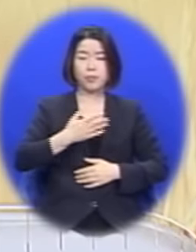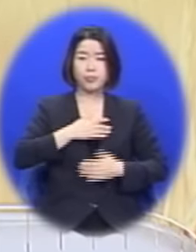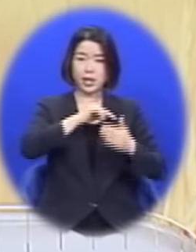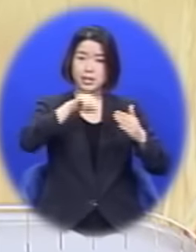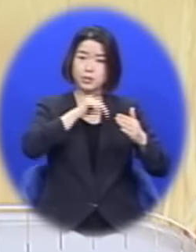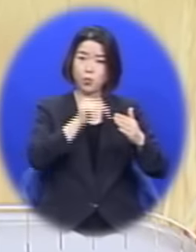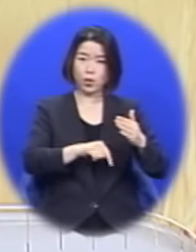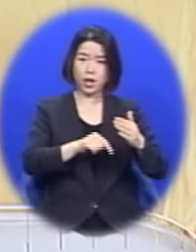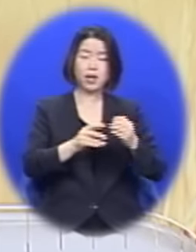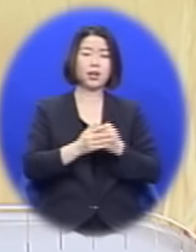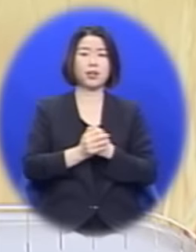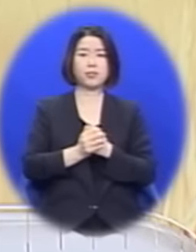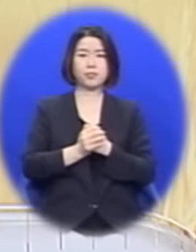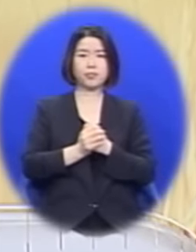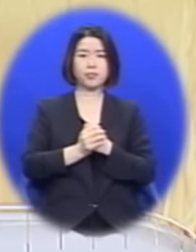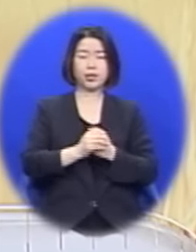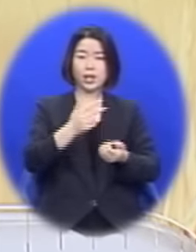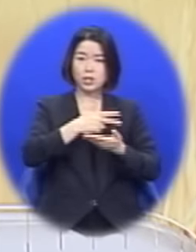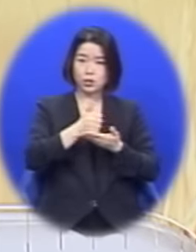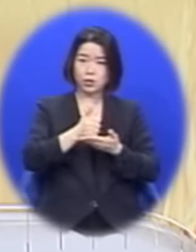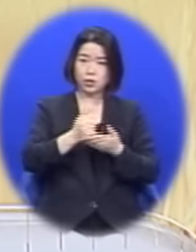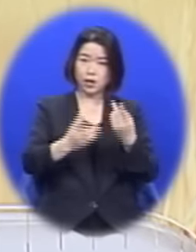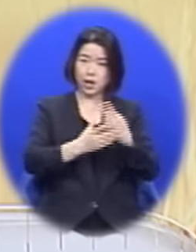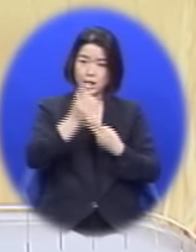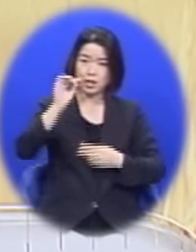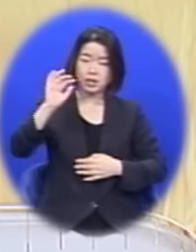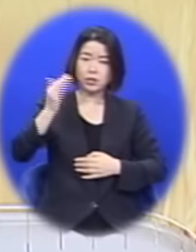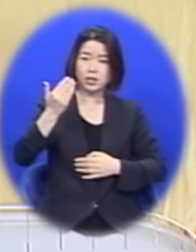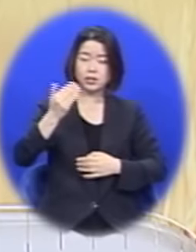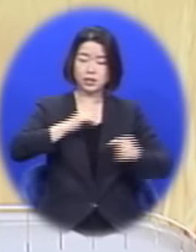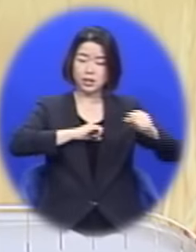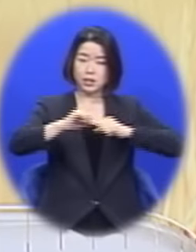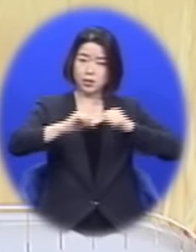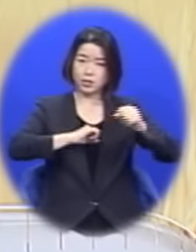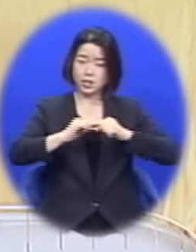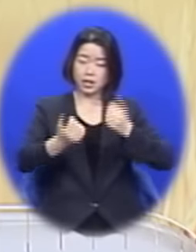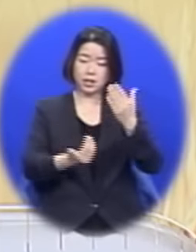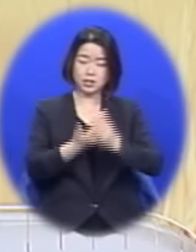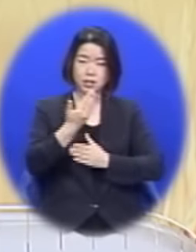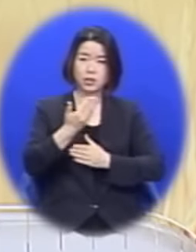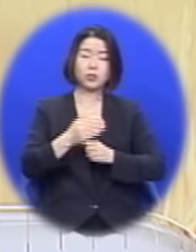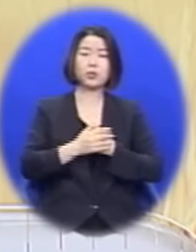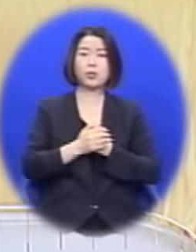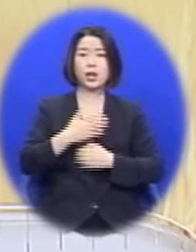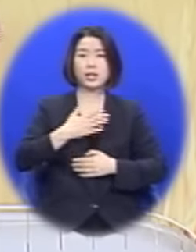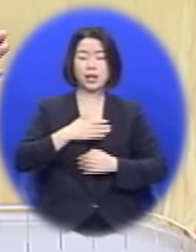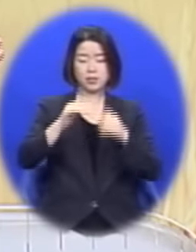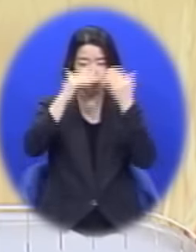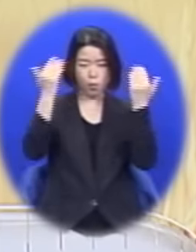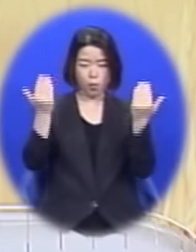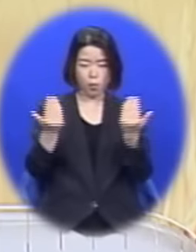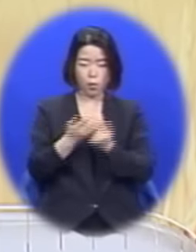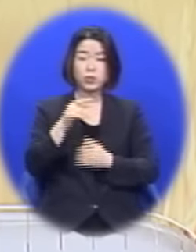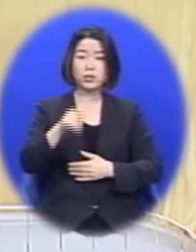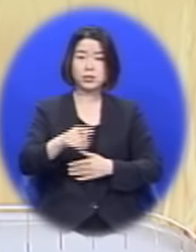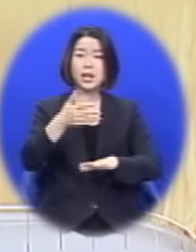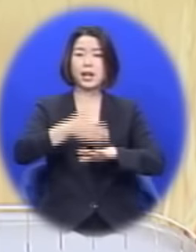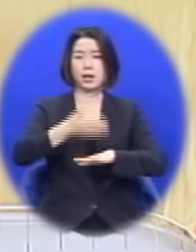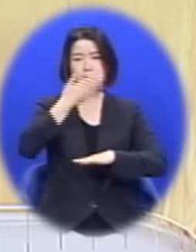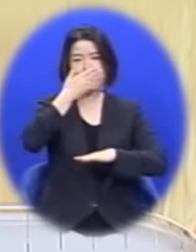속에 주님과 하나됨의 역사가 일어났기 때문에 나는 모든 것에 감사할 수